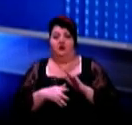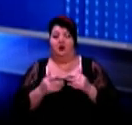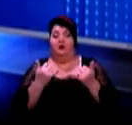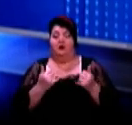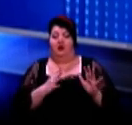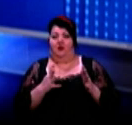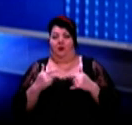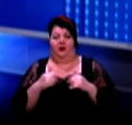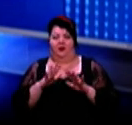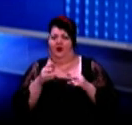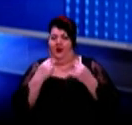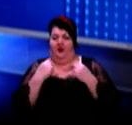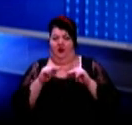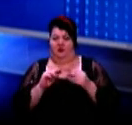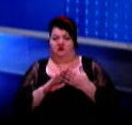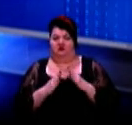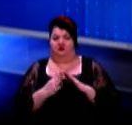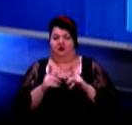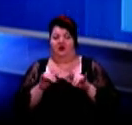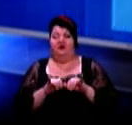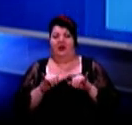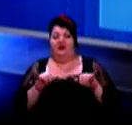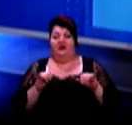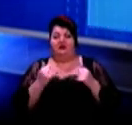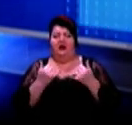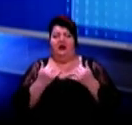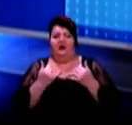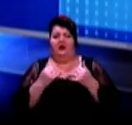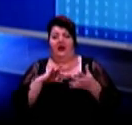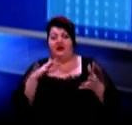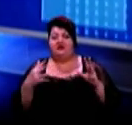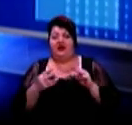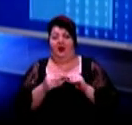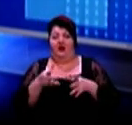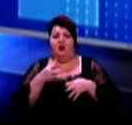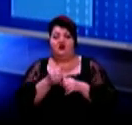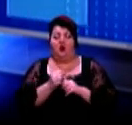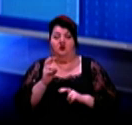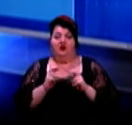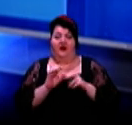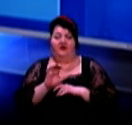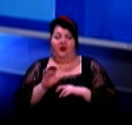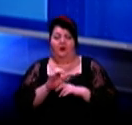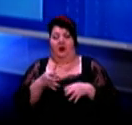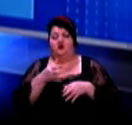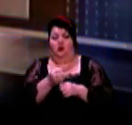випадку нічим не краще. Ця тенденція, вона загальна для всіх. Скорочення виробництва, скорочення робочих